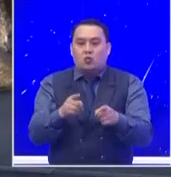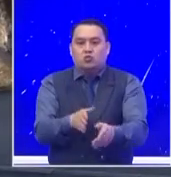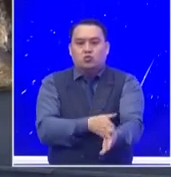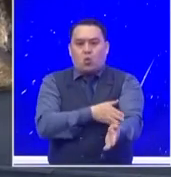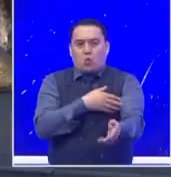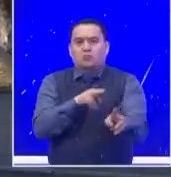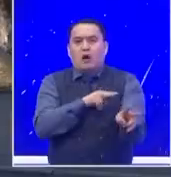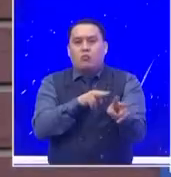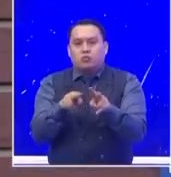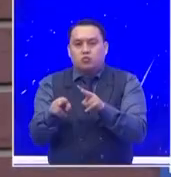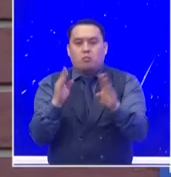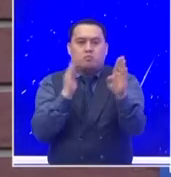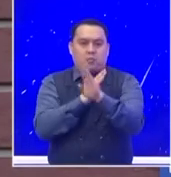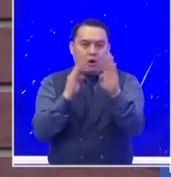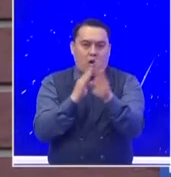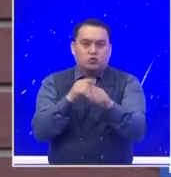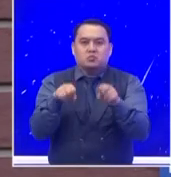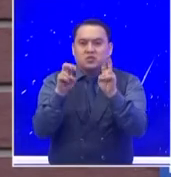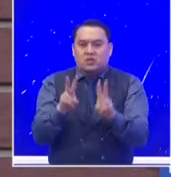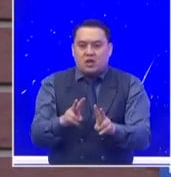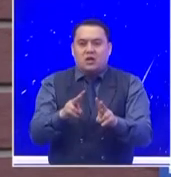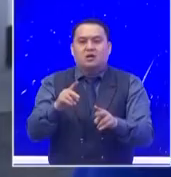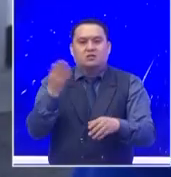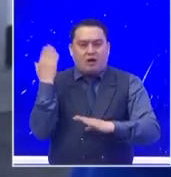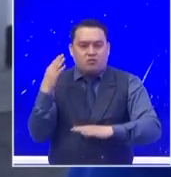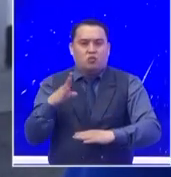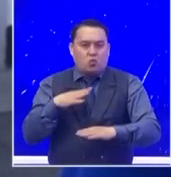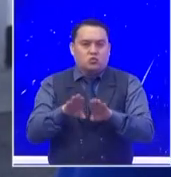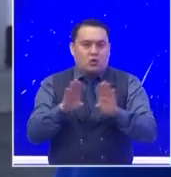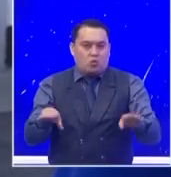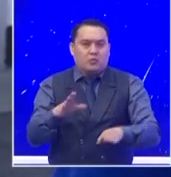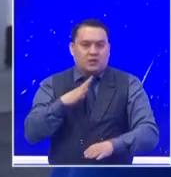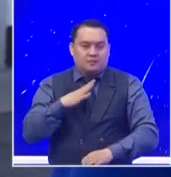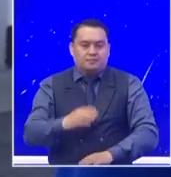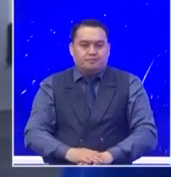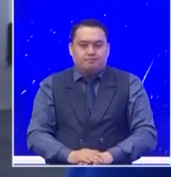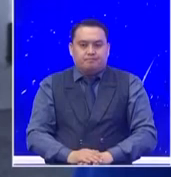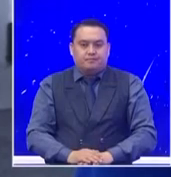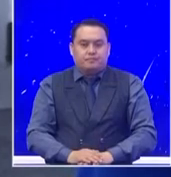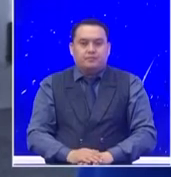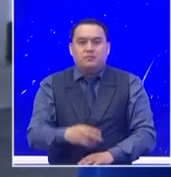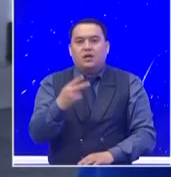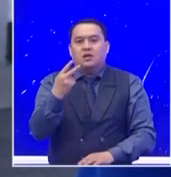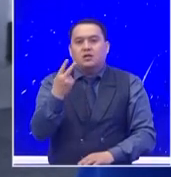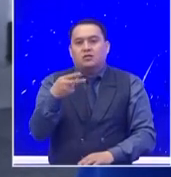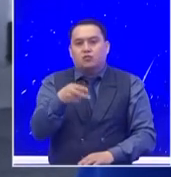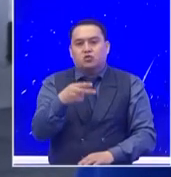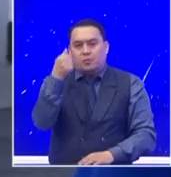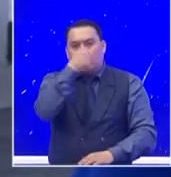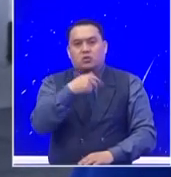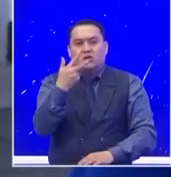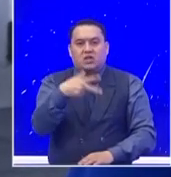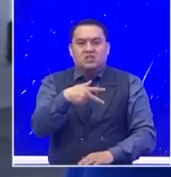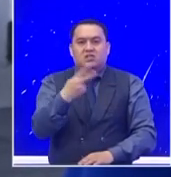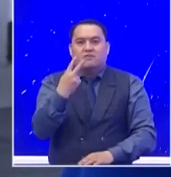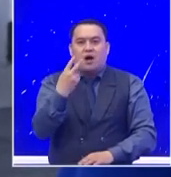долгосрочным наблюдениям синоптиков, резкие перепады были и ранее. Вот в 2000 году было 30 градусов тепла в